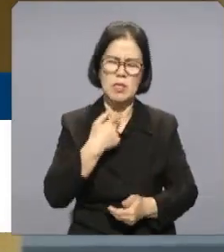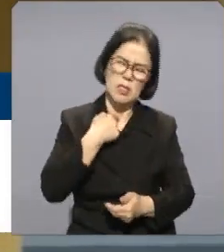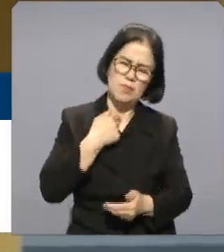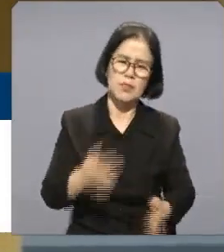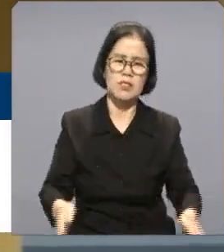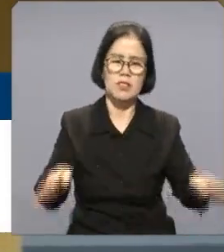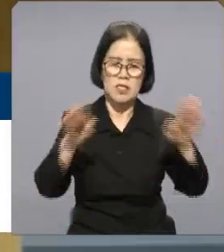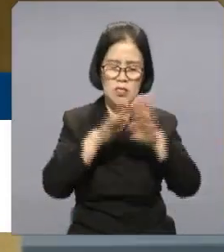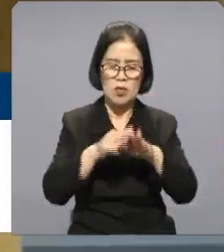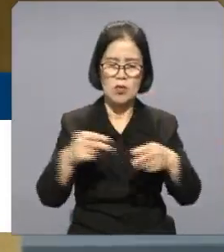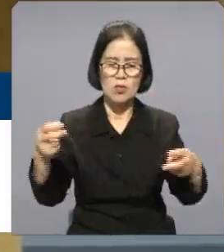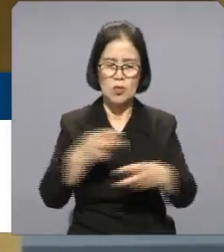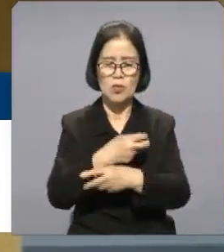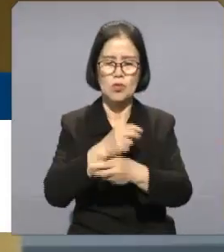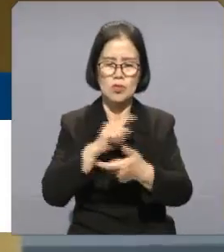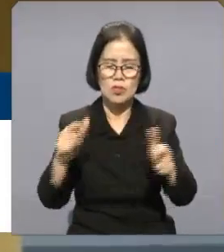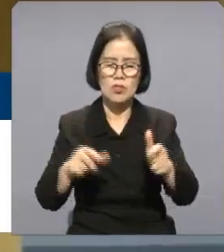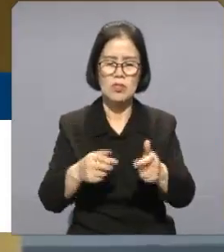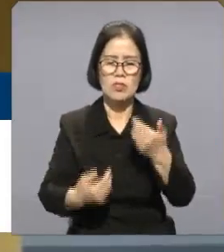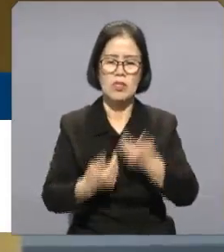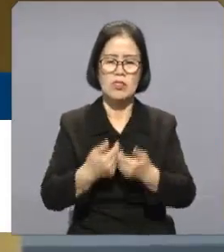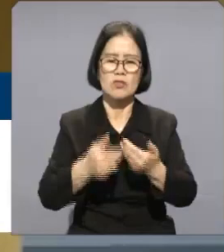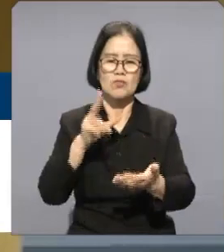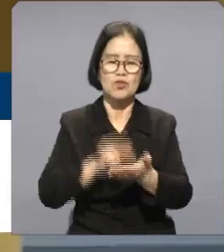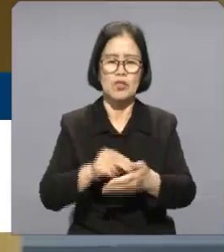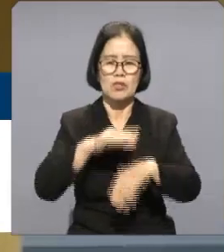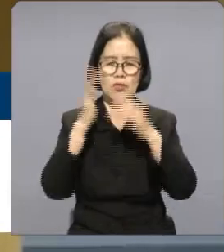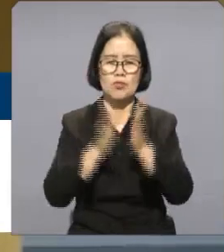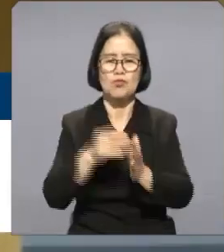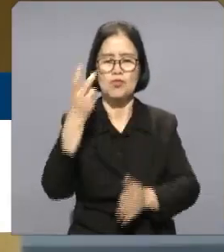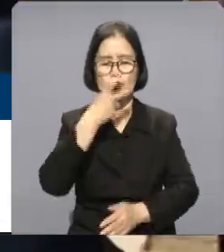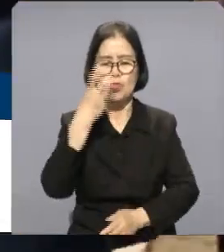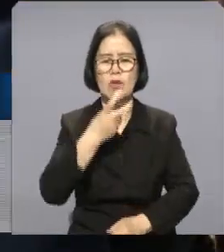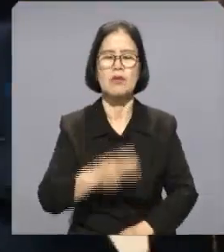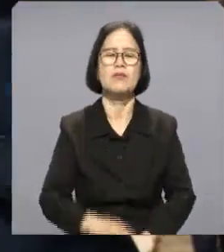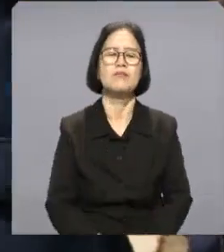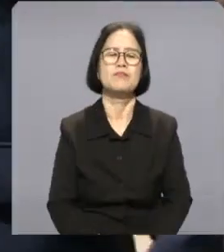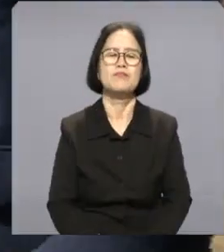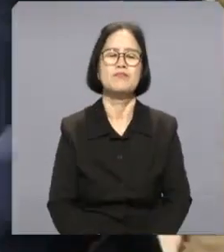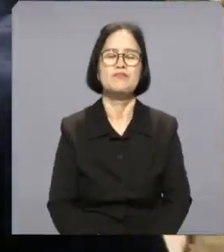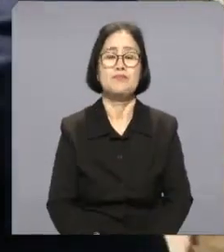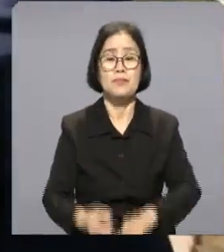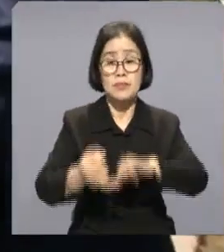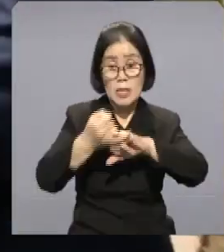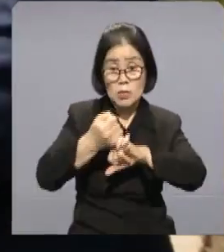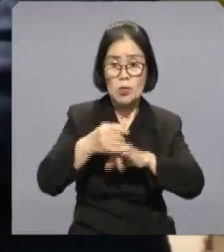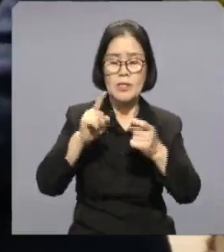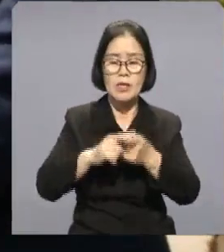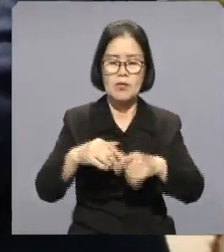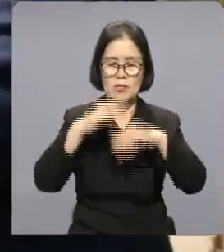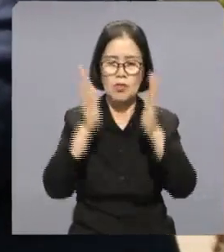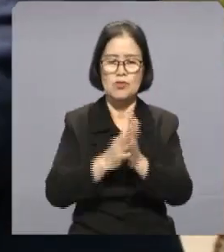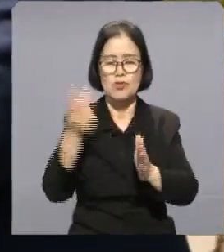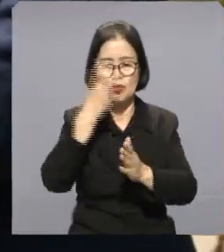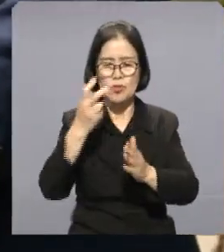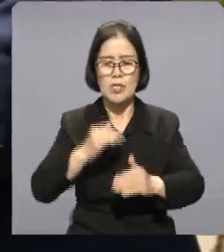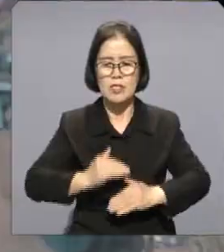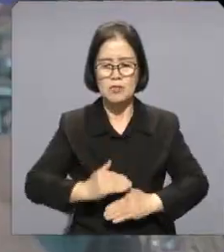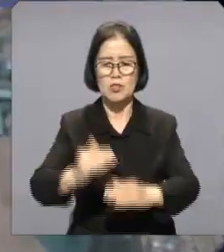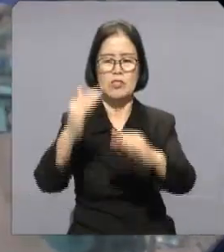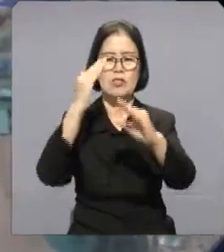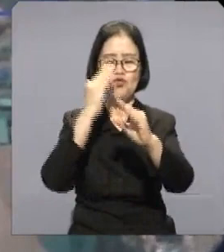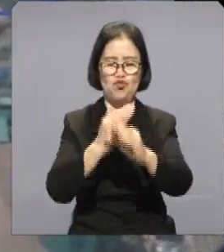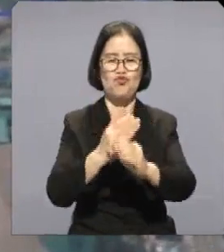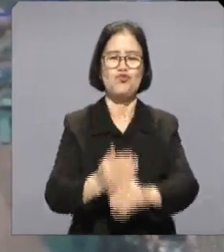기피 혐오시설, 교통 등 갈등 문제를 전수조사를 하겠습니다. 약속한 전수조사는 아직도